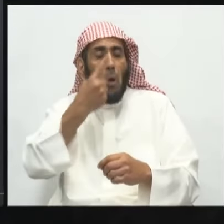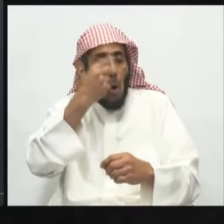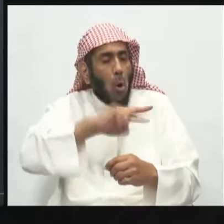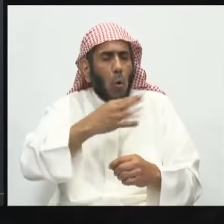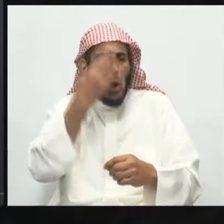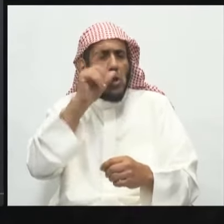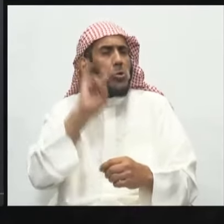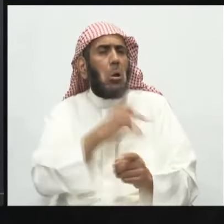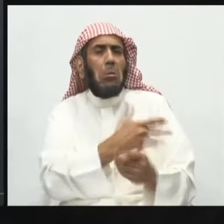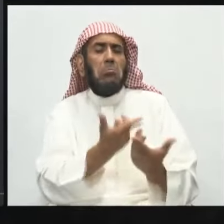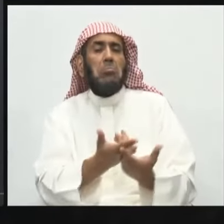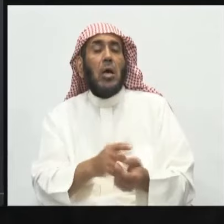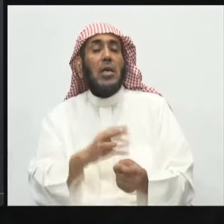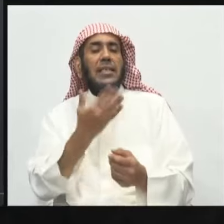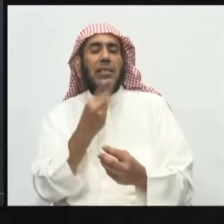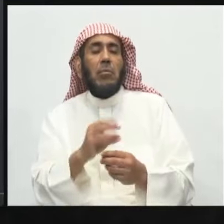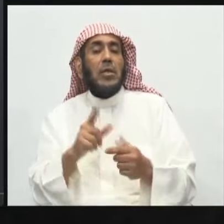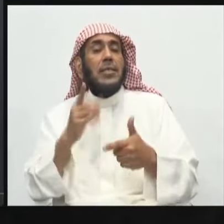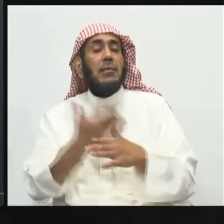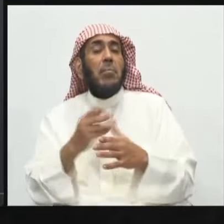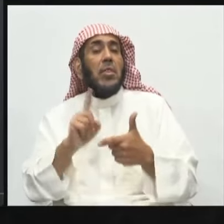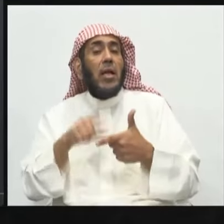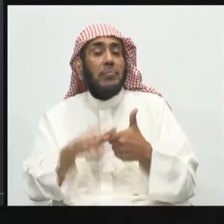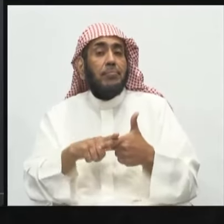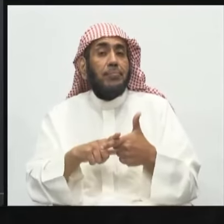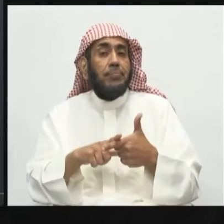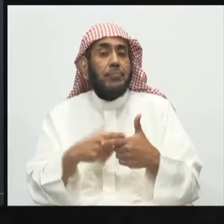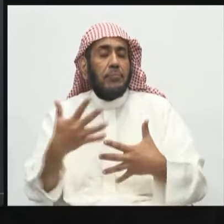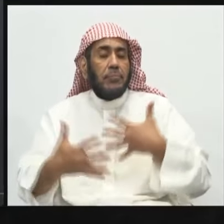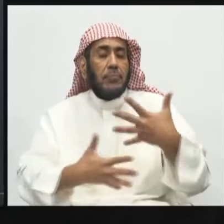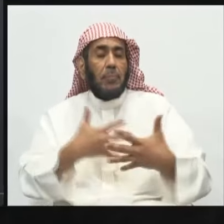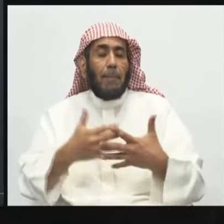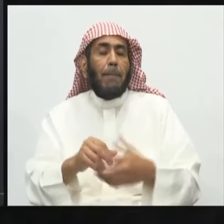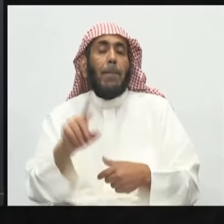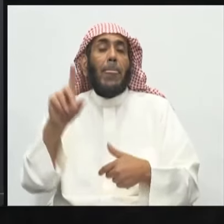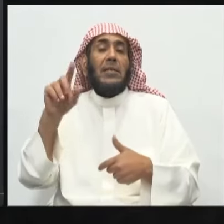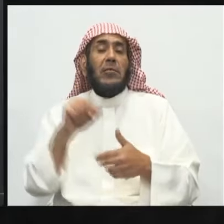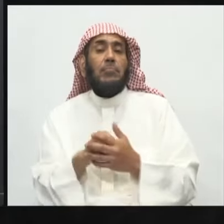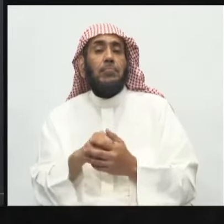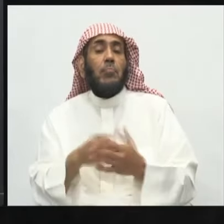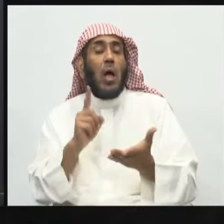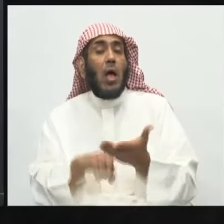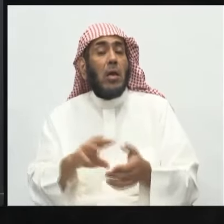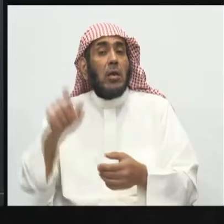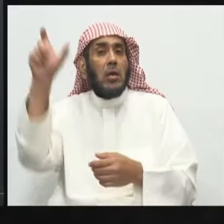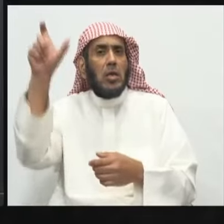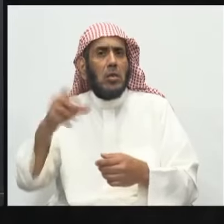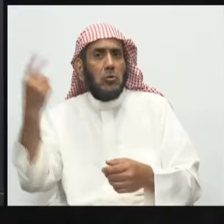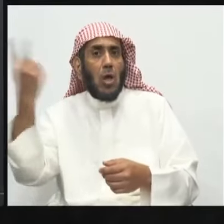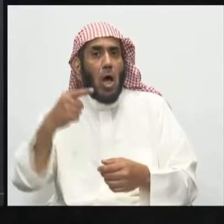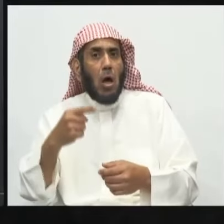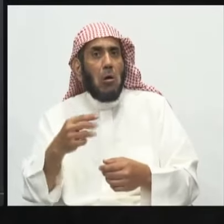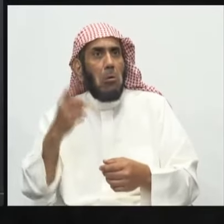جميل طيب السبب الثاني احسنتم ان الساحر يدعي